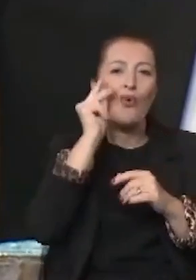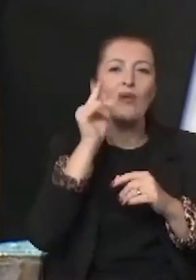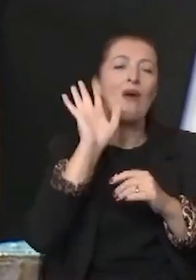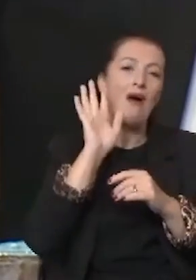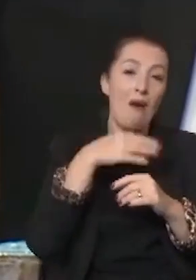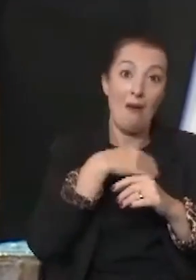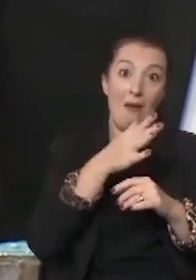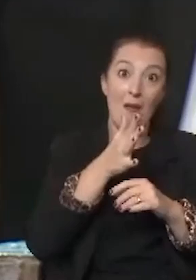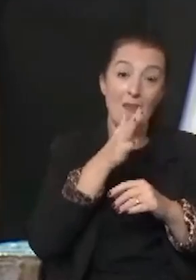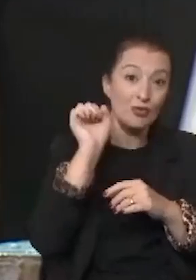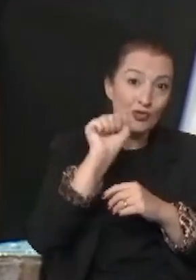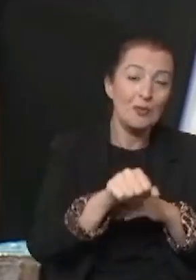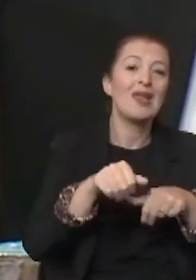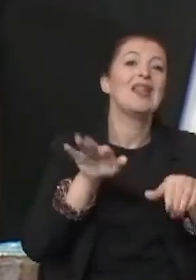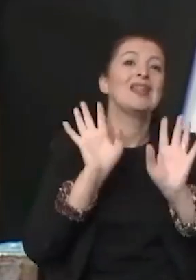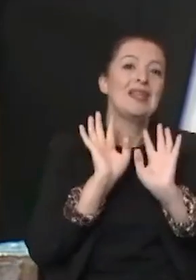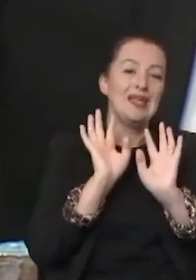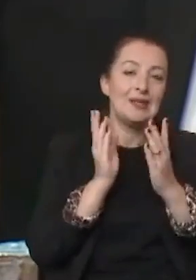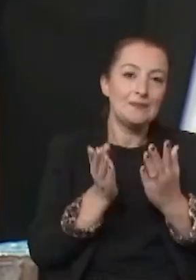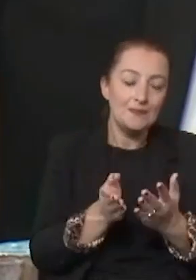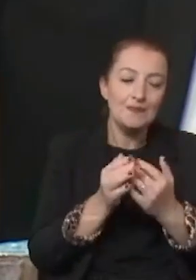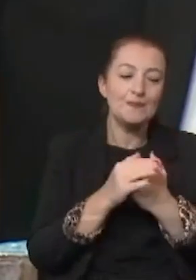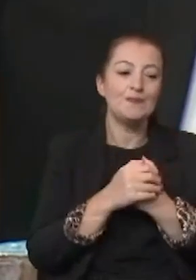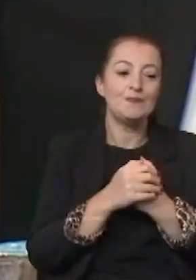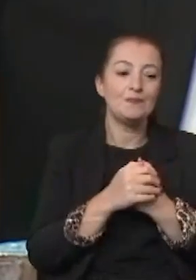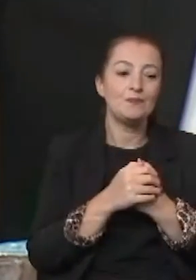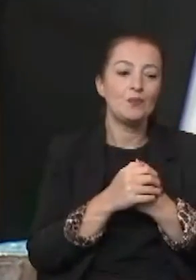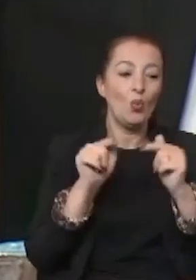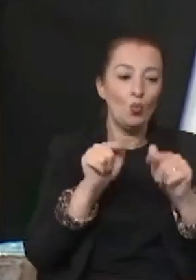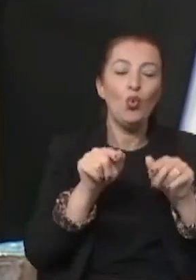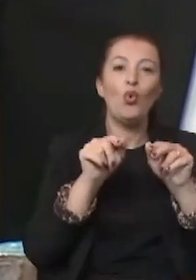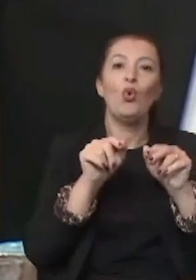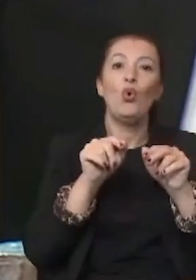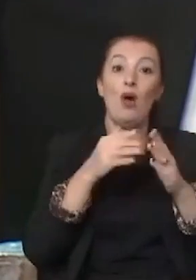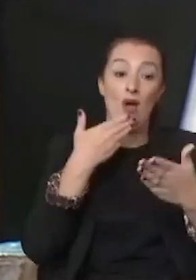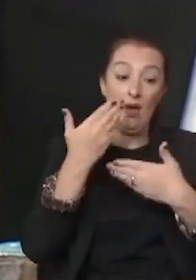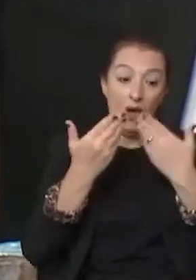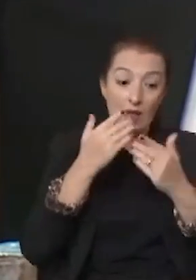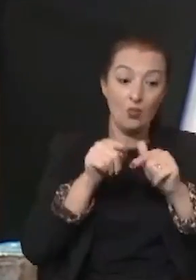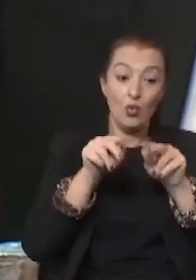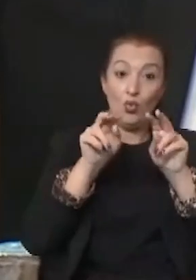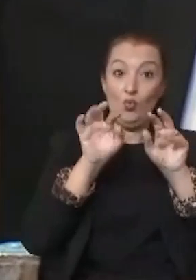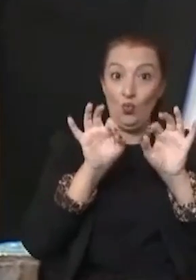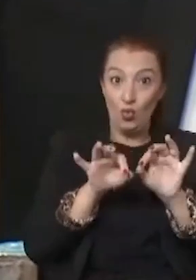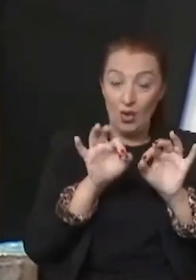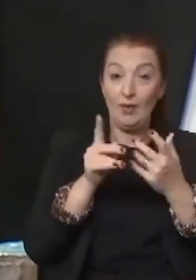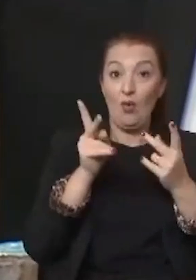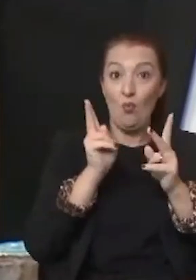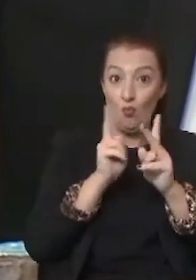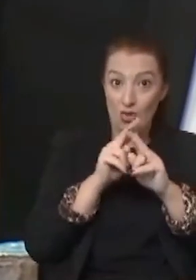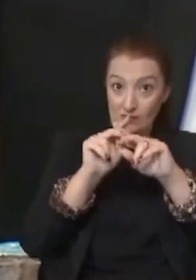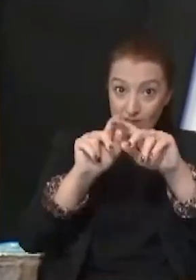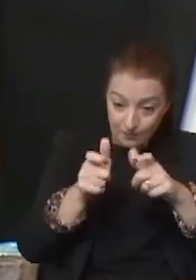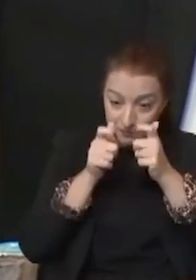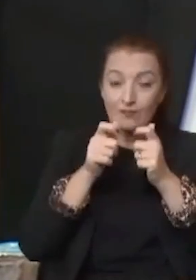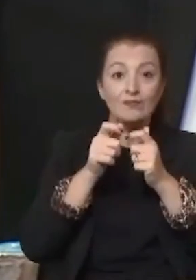yapmıyorum. Belediyemiz 86 bir çalışanı var Sayın Başkanım. Ama bu bahsedilen ve bugünkü emniyetin operasyonuna maruz kalan